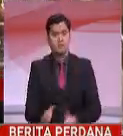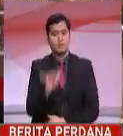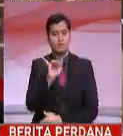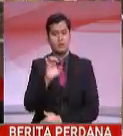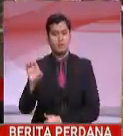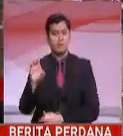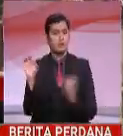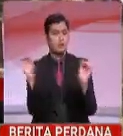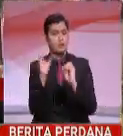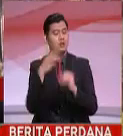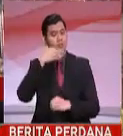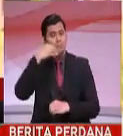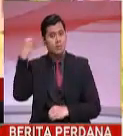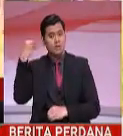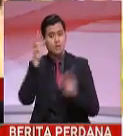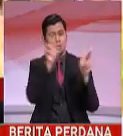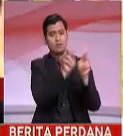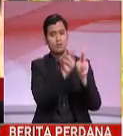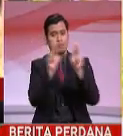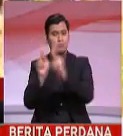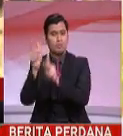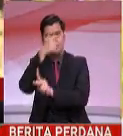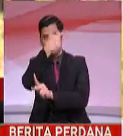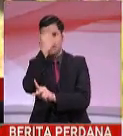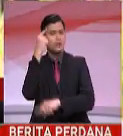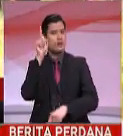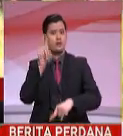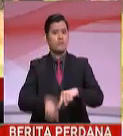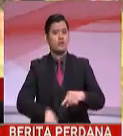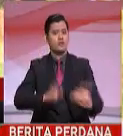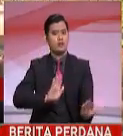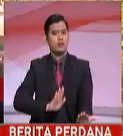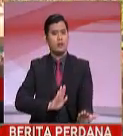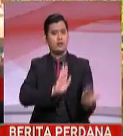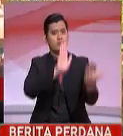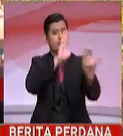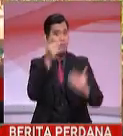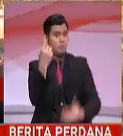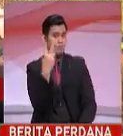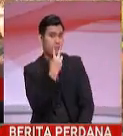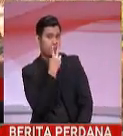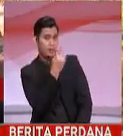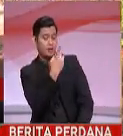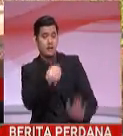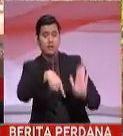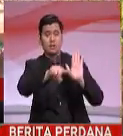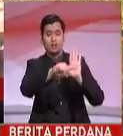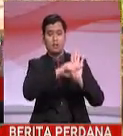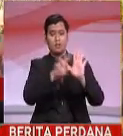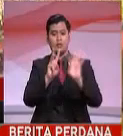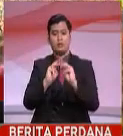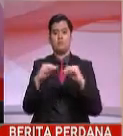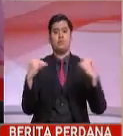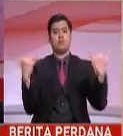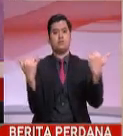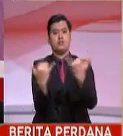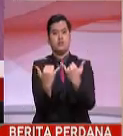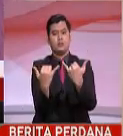pulang ke kampung halaman kerana tidak sanggup berdepan dengan stigma negatif masyarakat terhadap penyakit